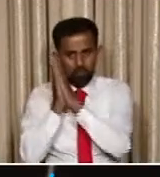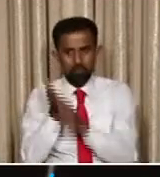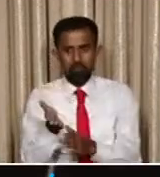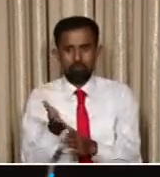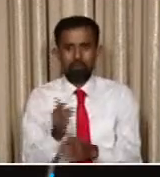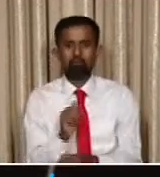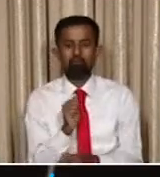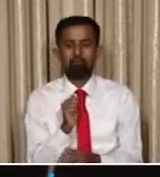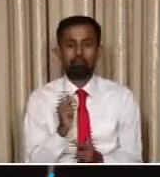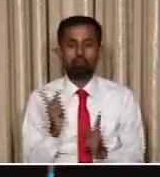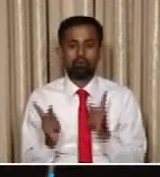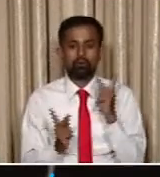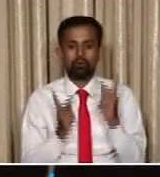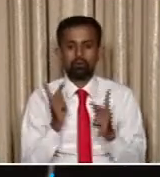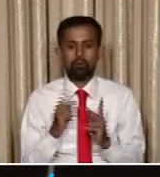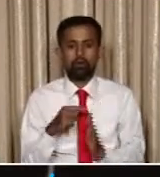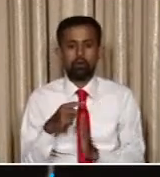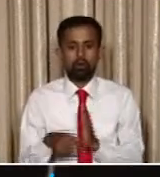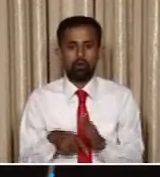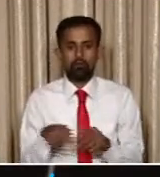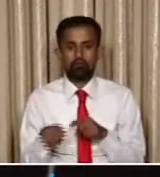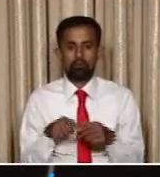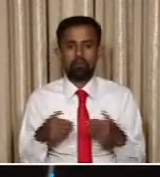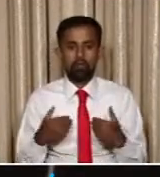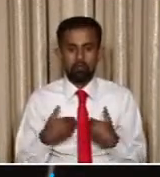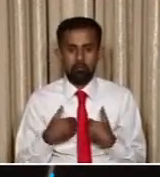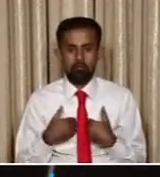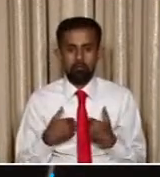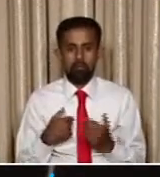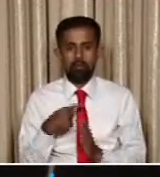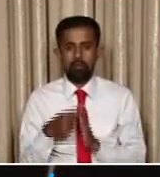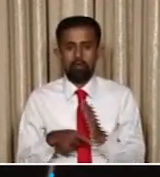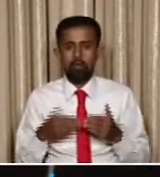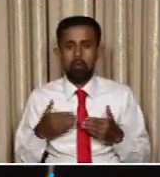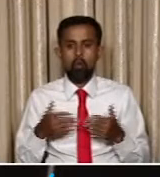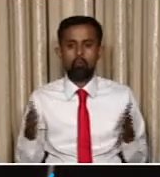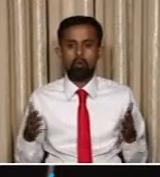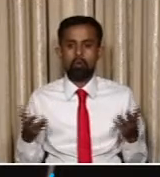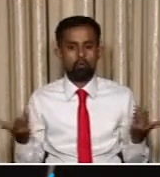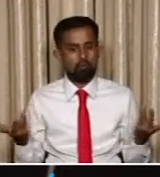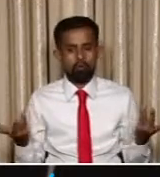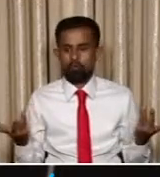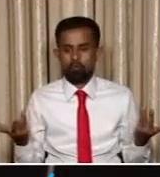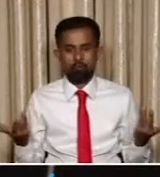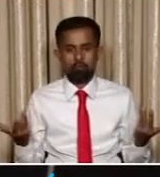හේතුව සංචාරක රටක් හැටියට අපි මේ රට විවෘත කරලා නැහැ සංචාරකීන්ට